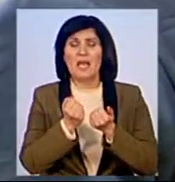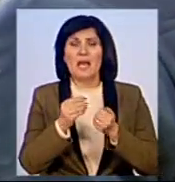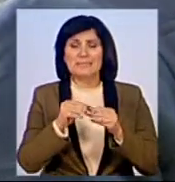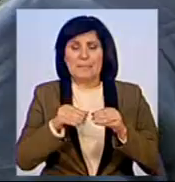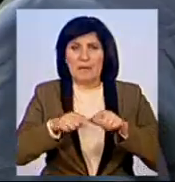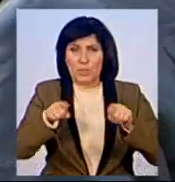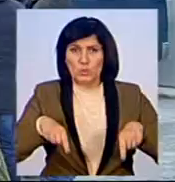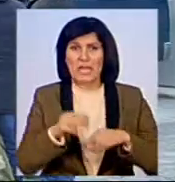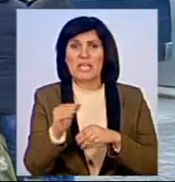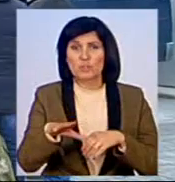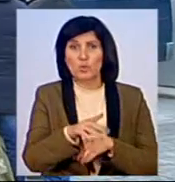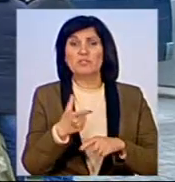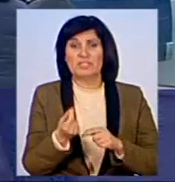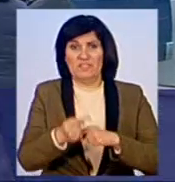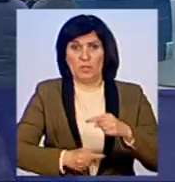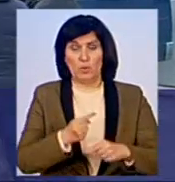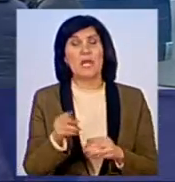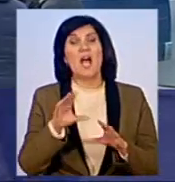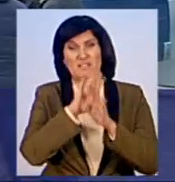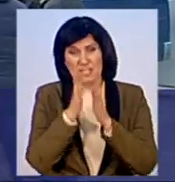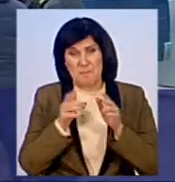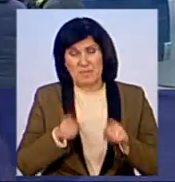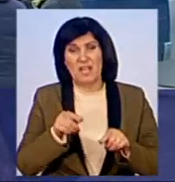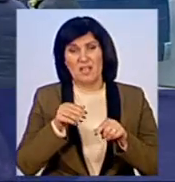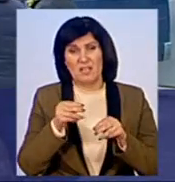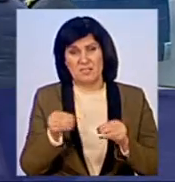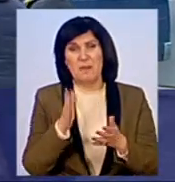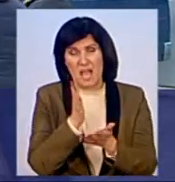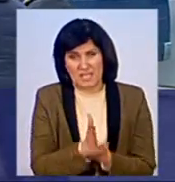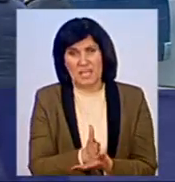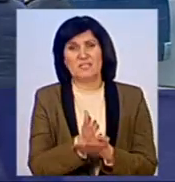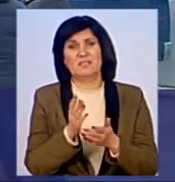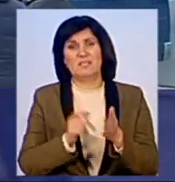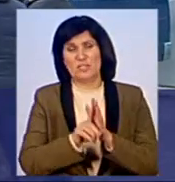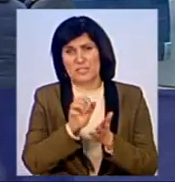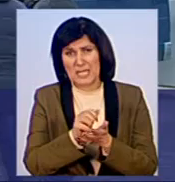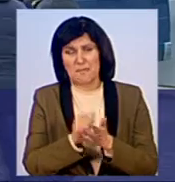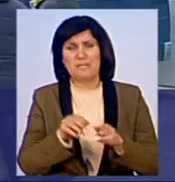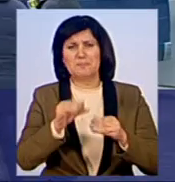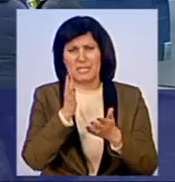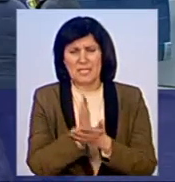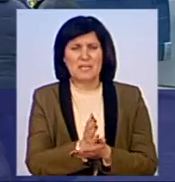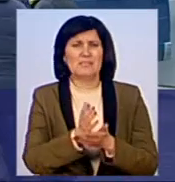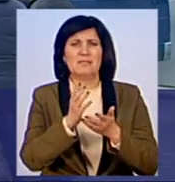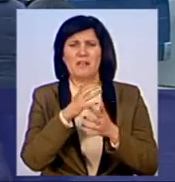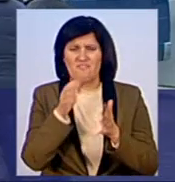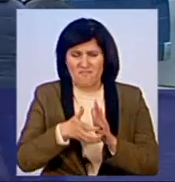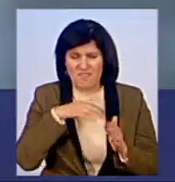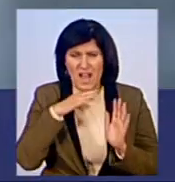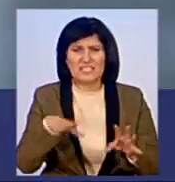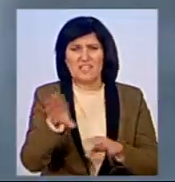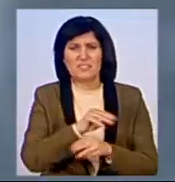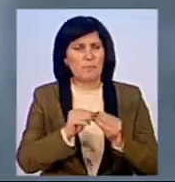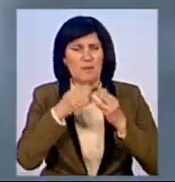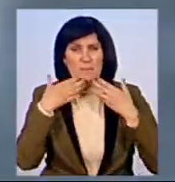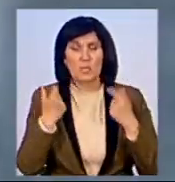Житомирщині. Звідки родом? На самом деле земля є. Тобто, коли ми почали цим займатися, землі дуже багато, земля на всіх хватить. Проблем нету в землі взагалі ніякої.